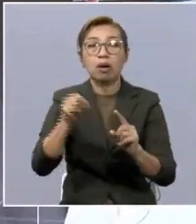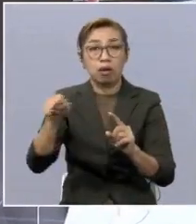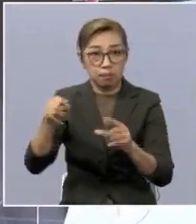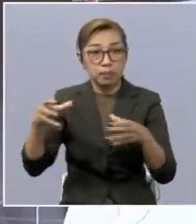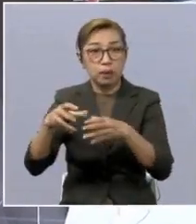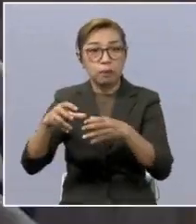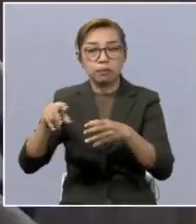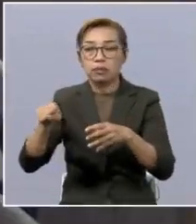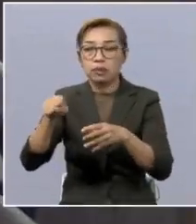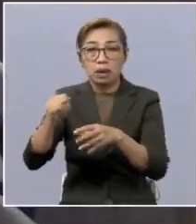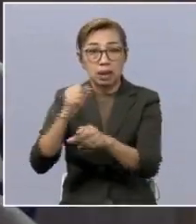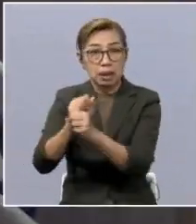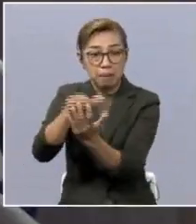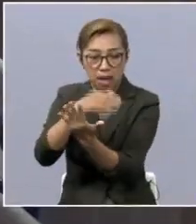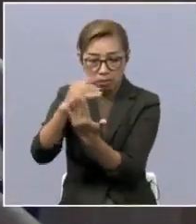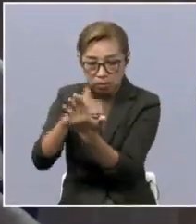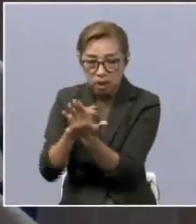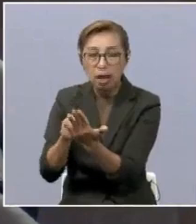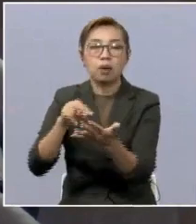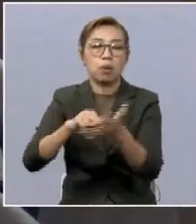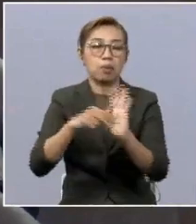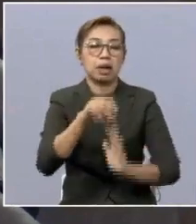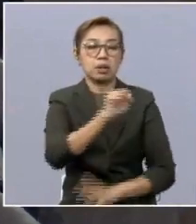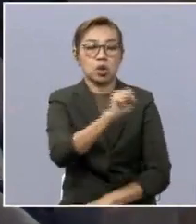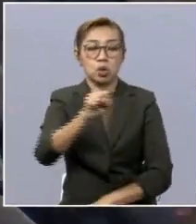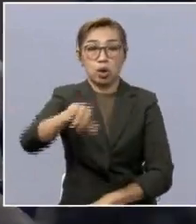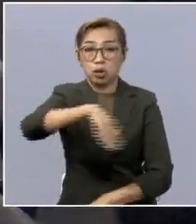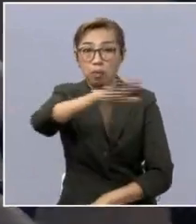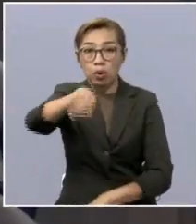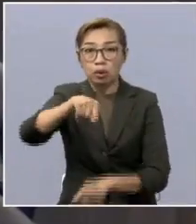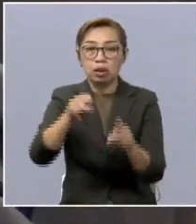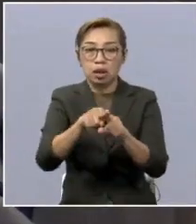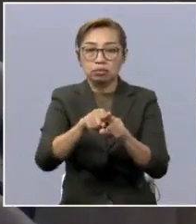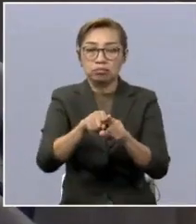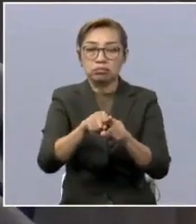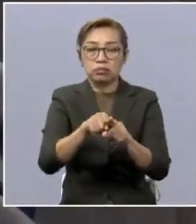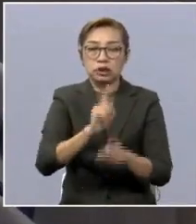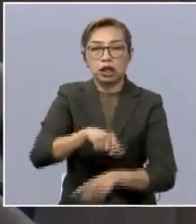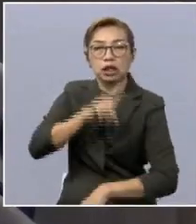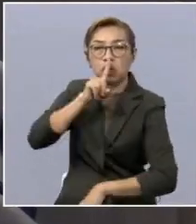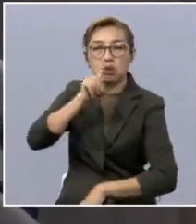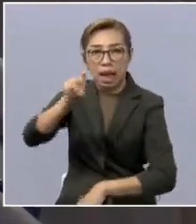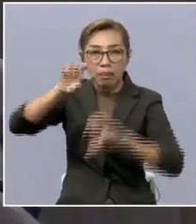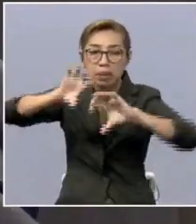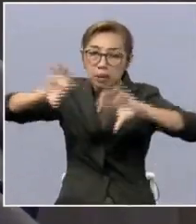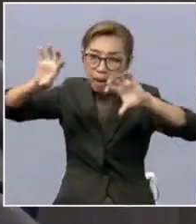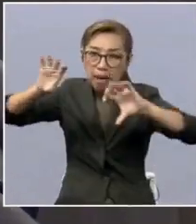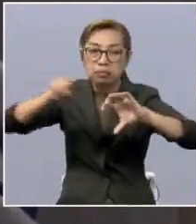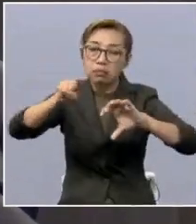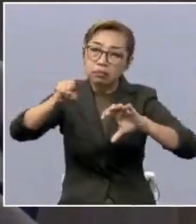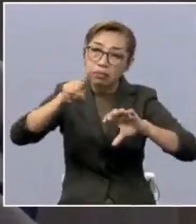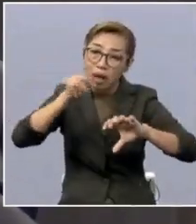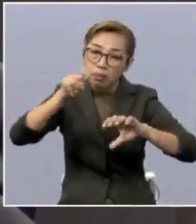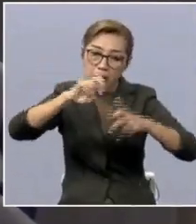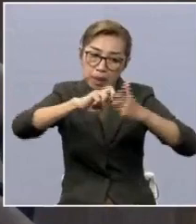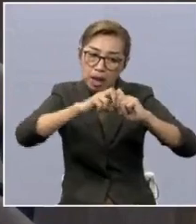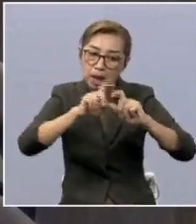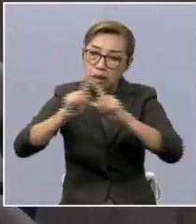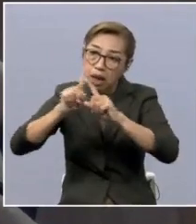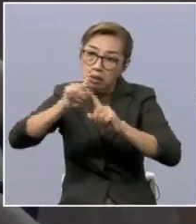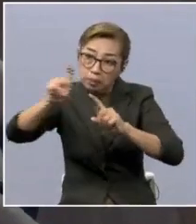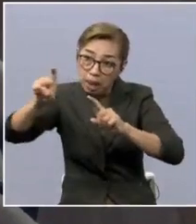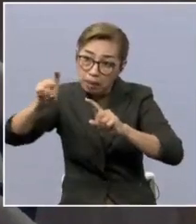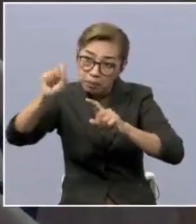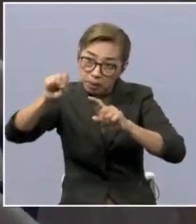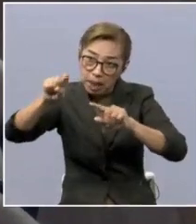ษฎรที่สมาชิกเป็นผู้แทนของปวงชนชาวไทยจะได้ร่วมกันซักถามข้อเท็จจริงและปัญหาต่างๆเพื่อเสนอแนะต่อคณะ